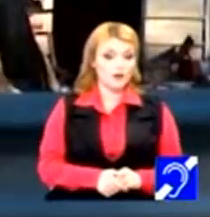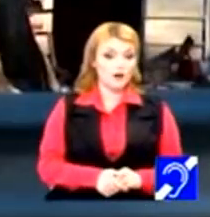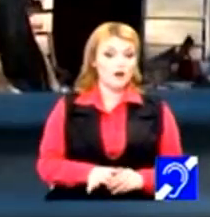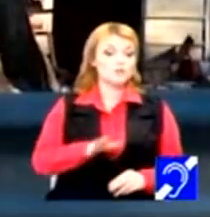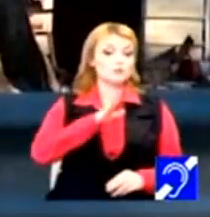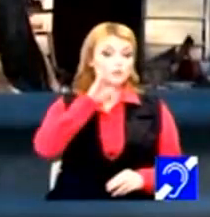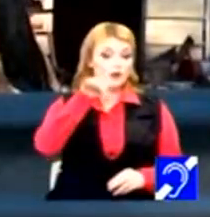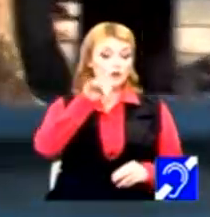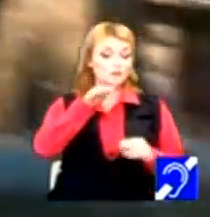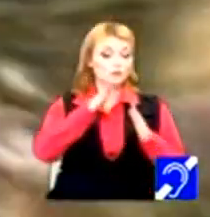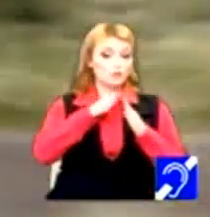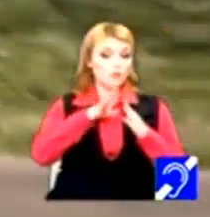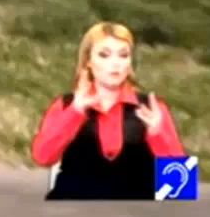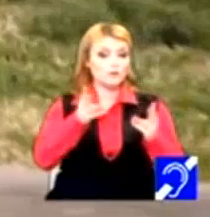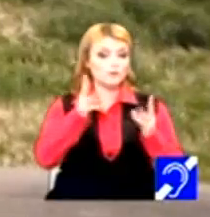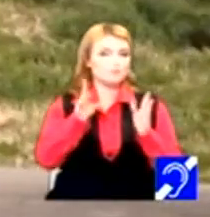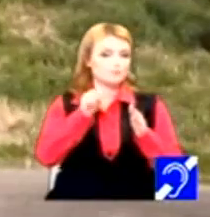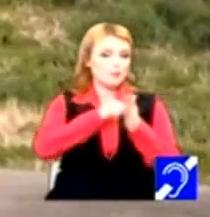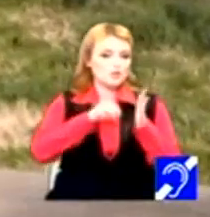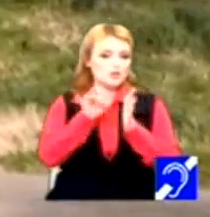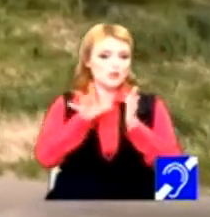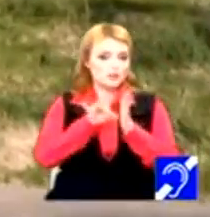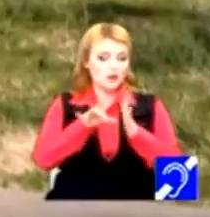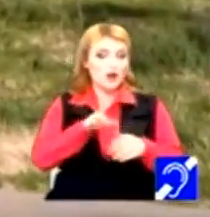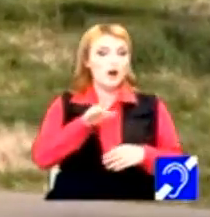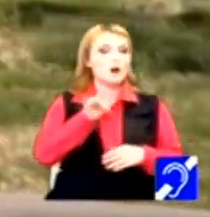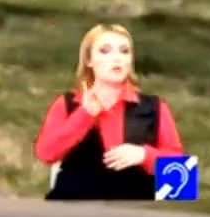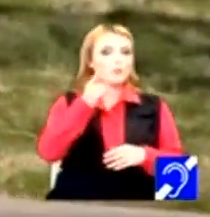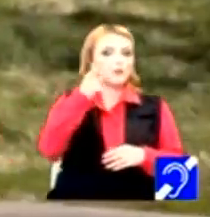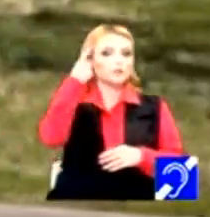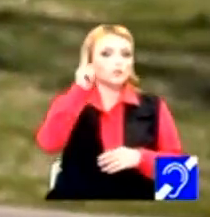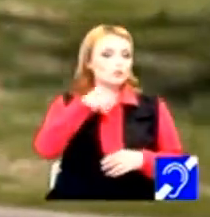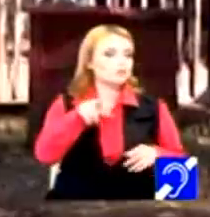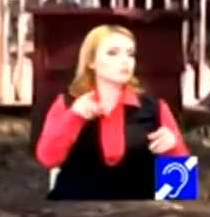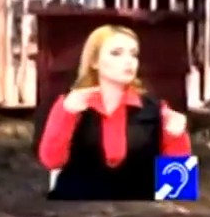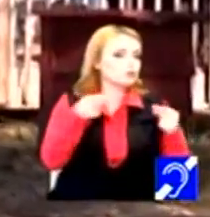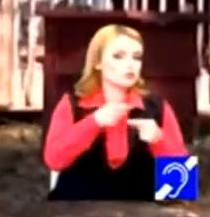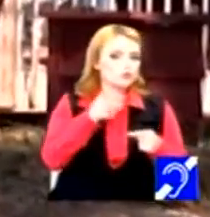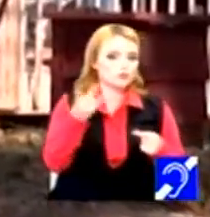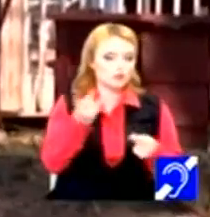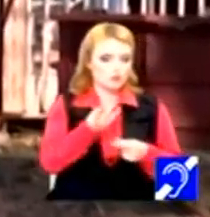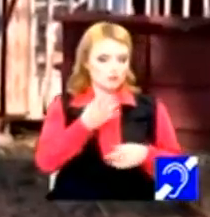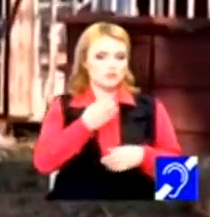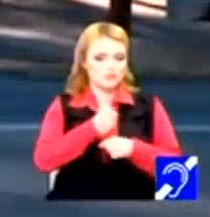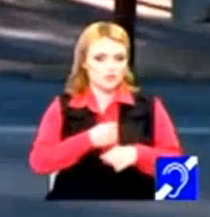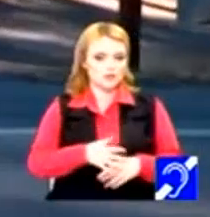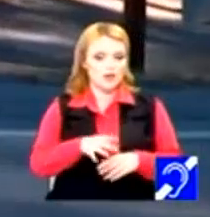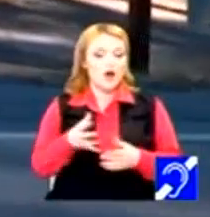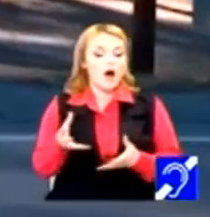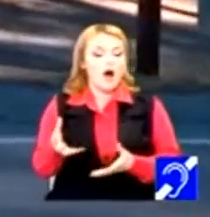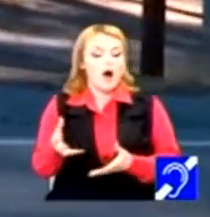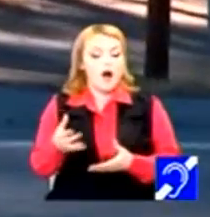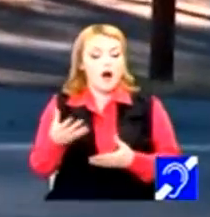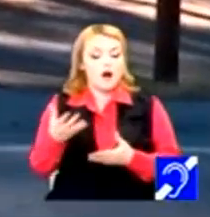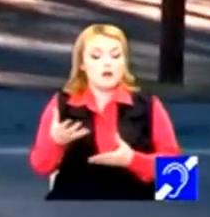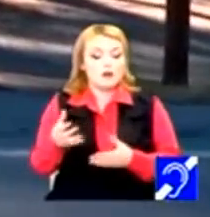un incendiu din cauza unui scurt circuit. Iar micuțul a știut exact ce are de făcut. A trezit-o imediat pe sora lui, a dus-o